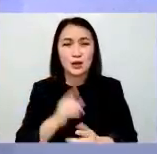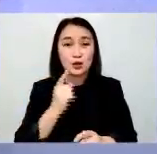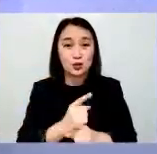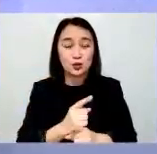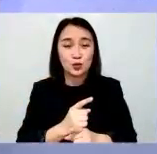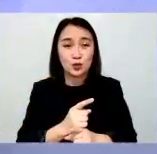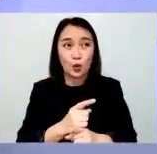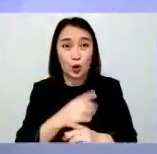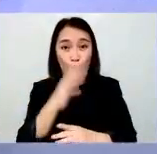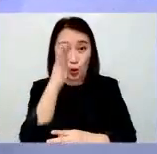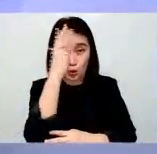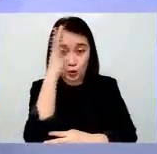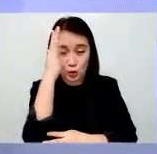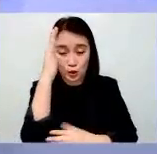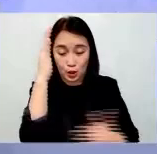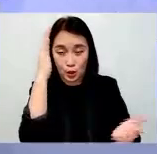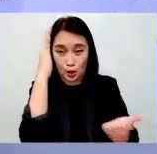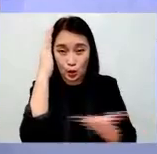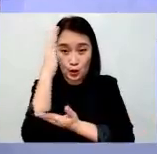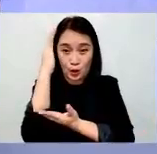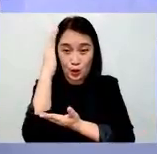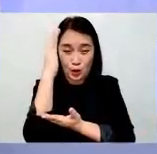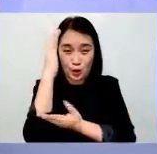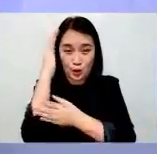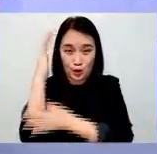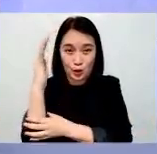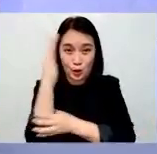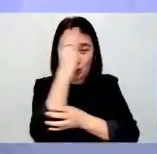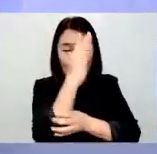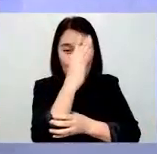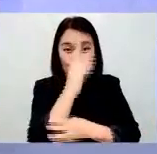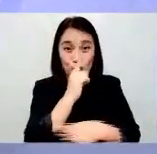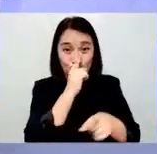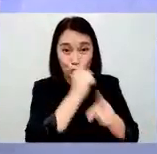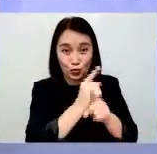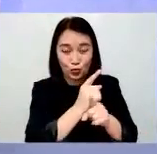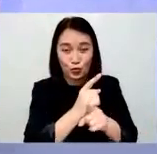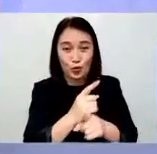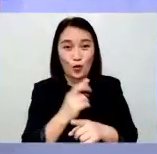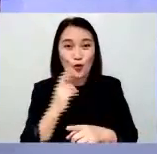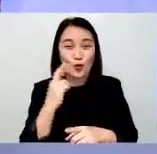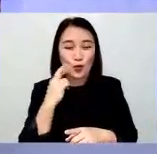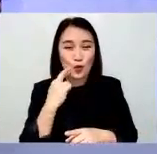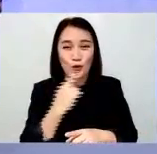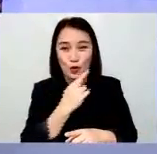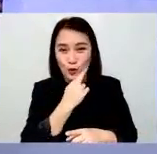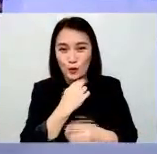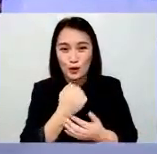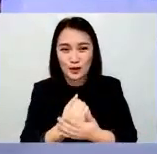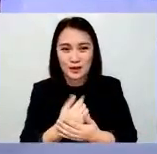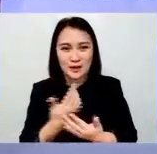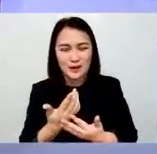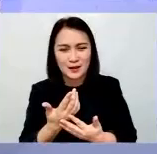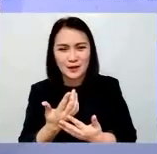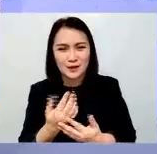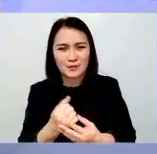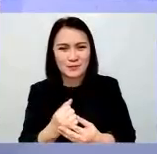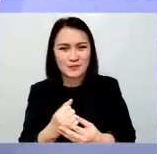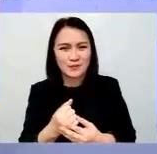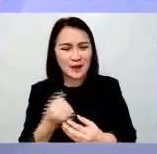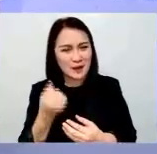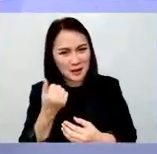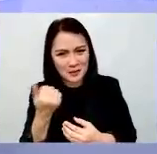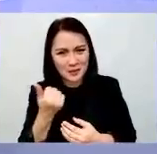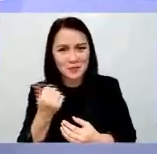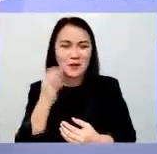kanilang pinuputol para palamutian ng mga papel na rosas, kandila, nuts at iba pang mga prutas. Hanggang